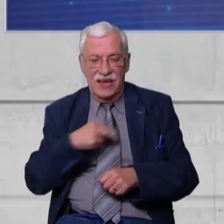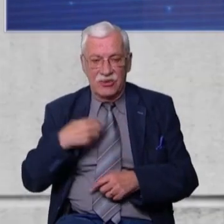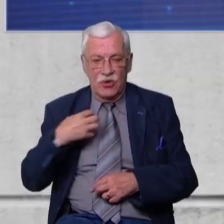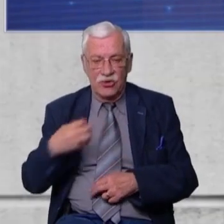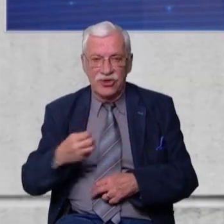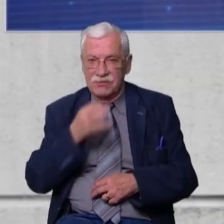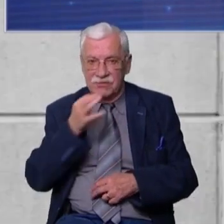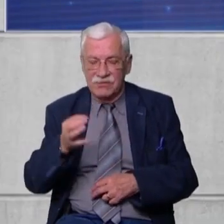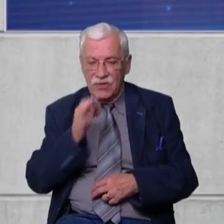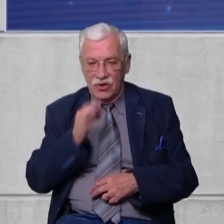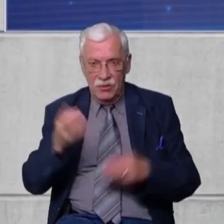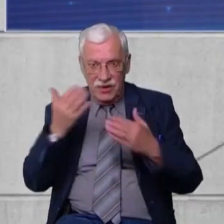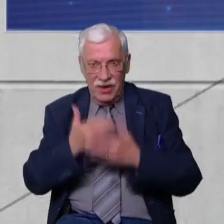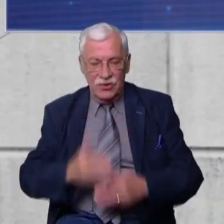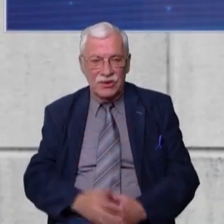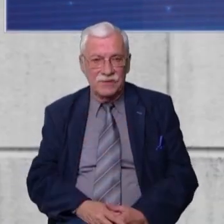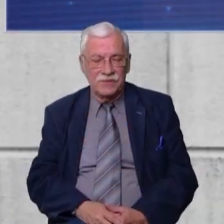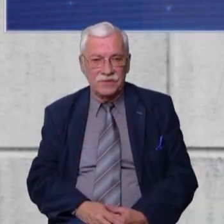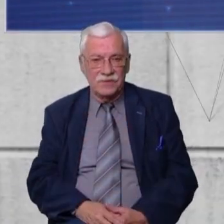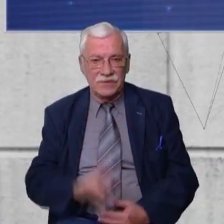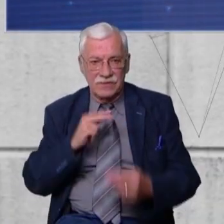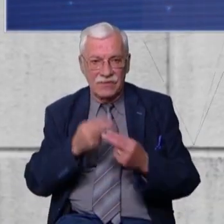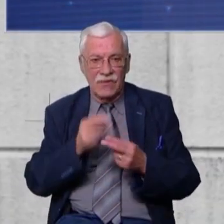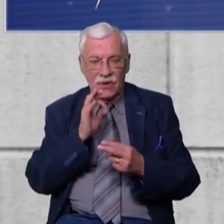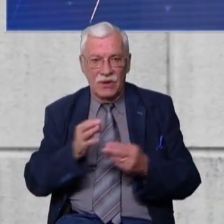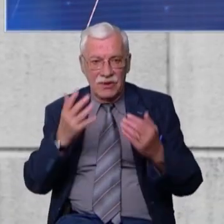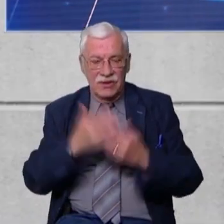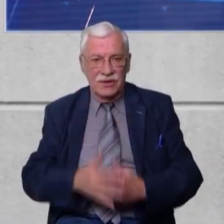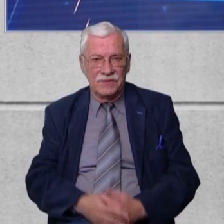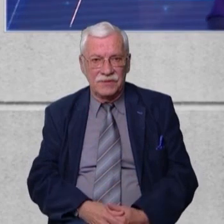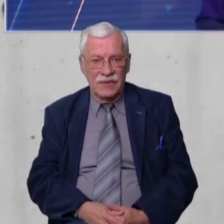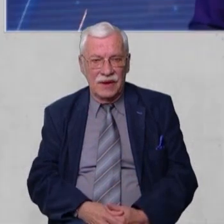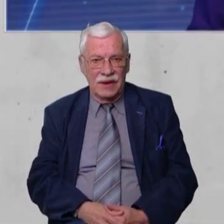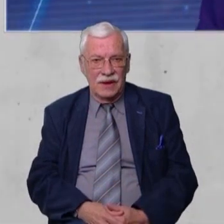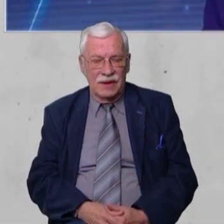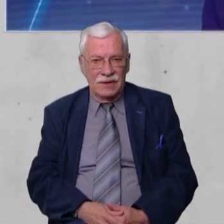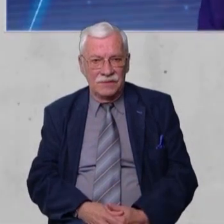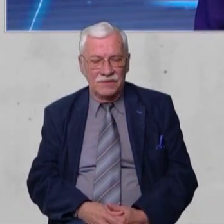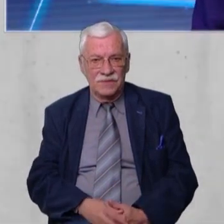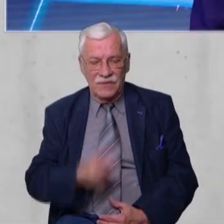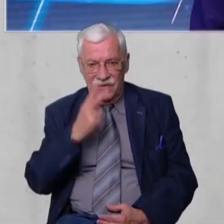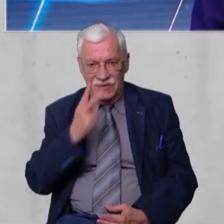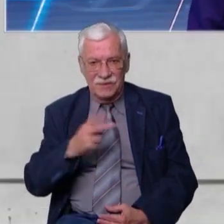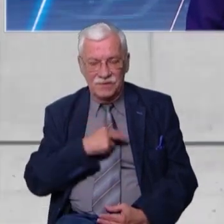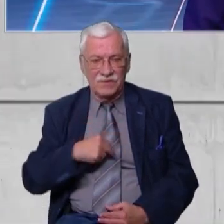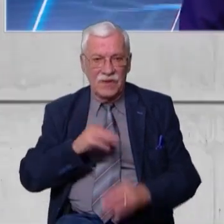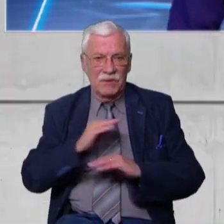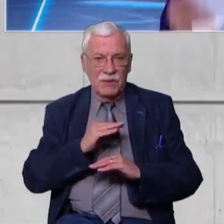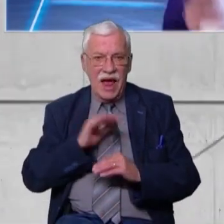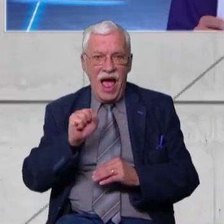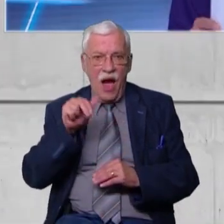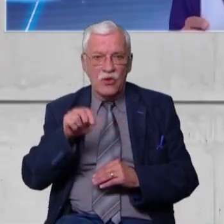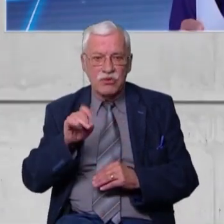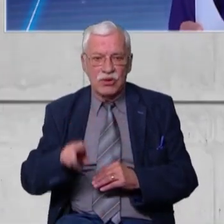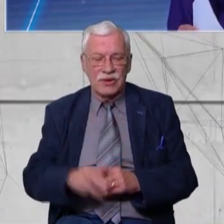Dobry wieczór, Rafale. Dobry wieczór. Dobry wieczór, usłyszeliśmy głos, widzimy naszego bramkarza Augsburga. Rafale,